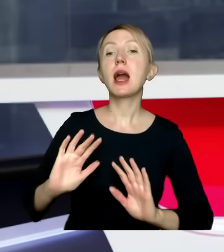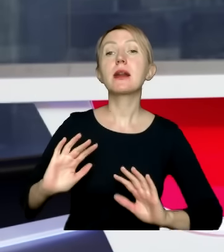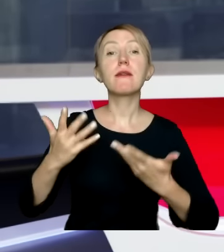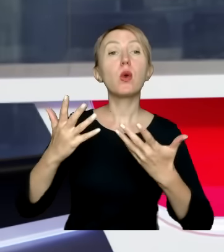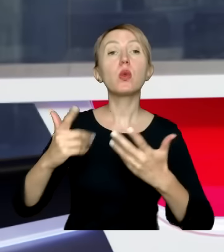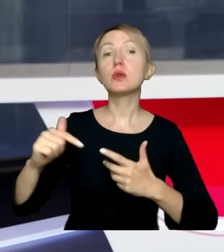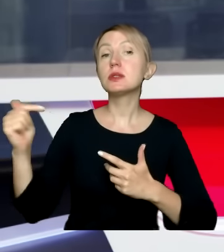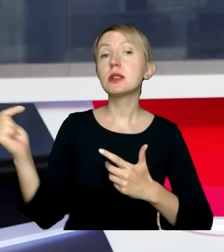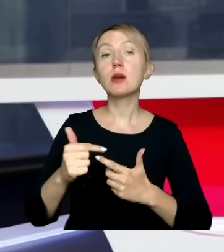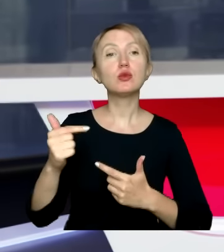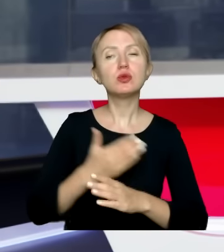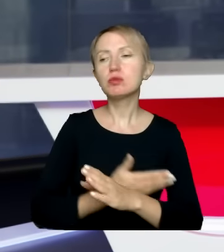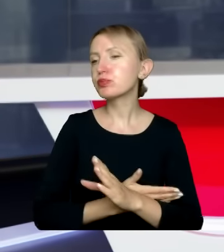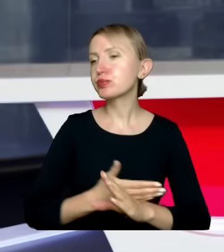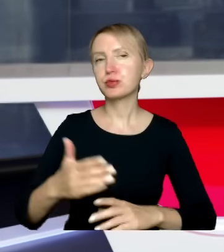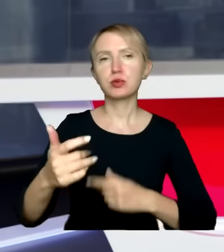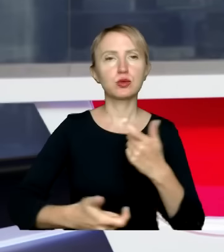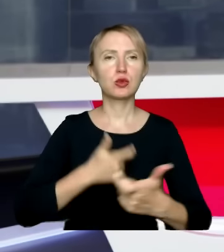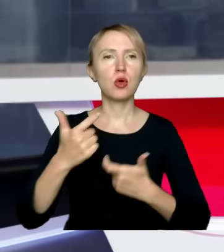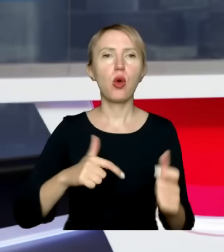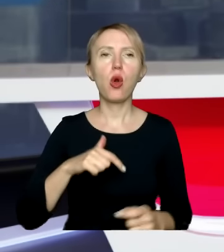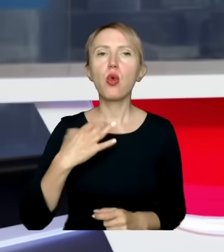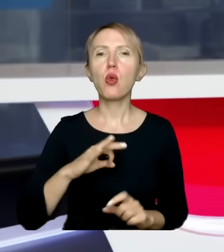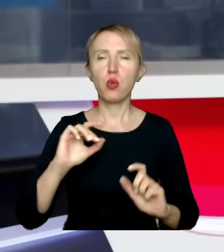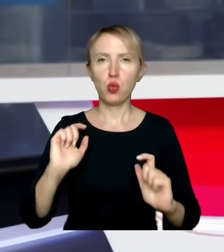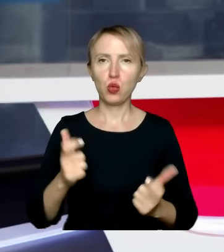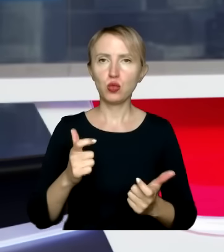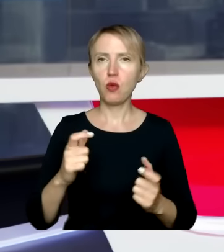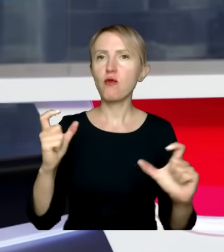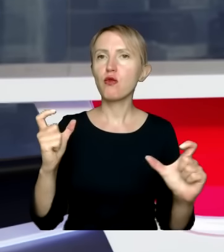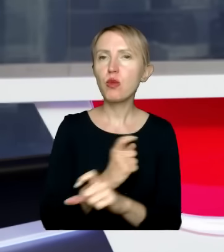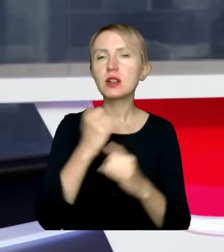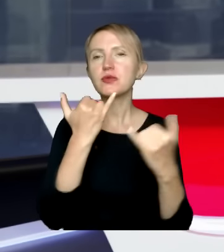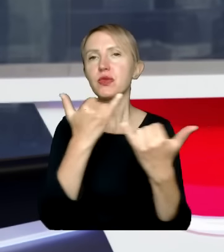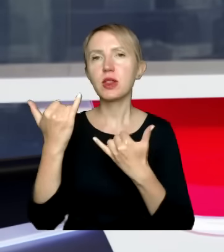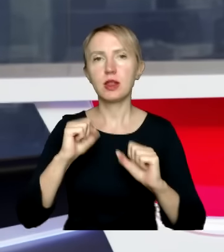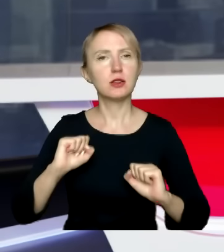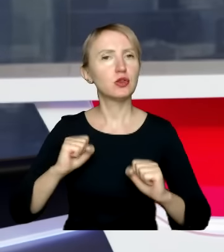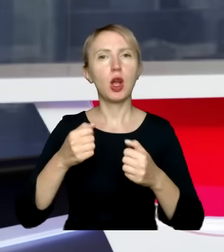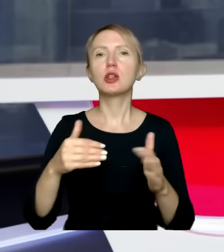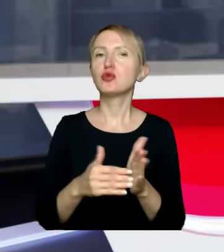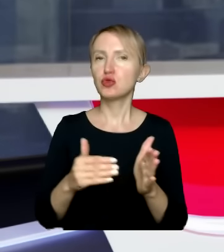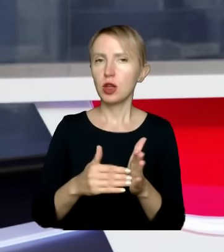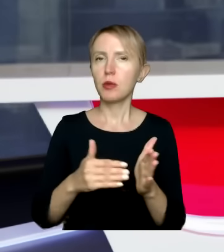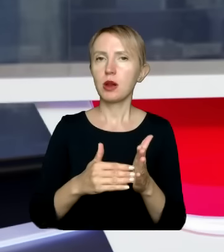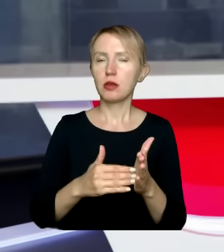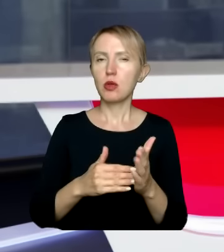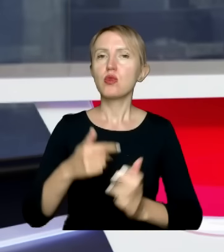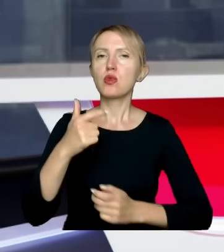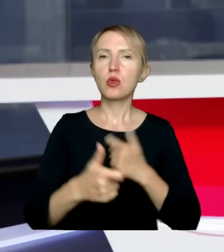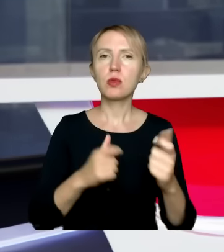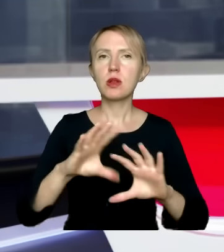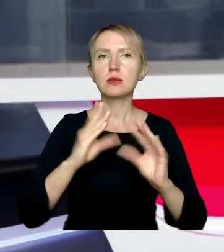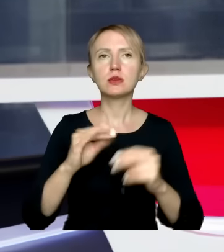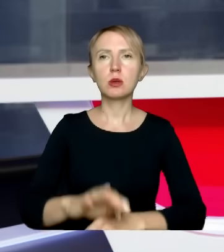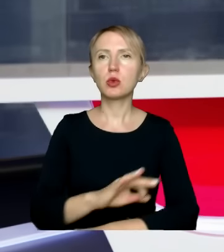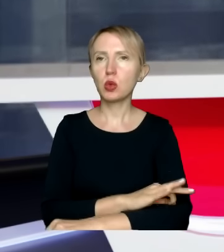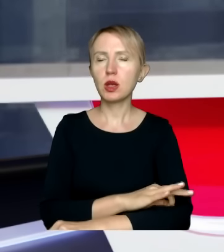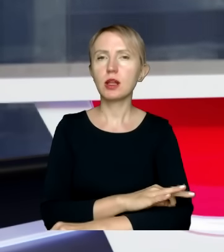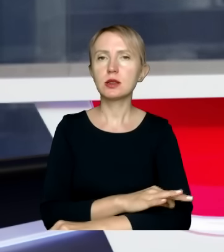postępować do przodu i niezależnie od tego czy cokolwiek się w państwie innego dzieje to trzeba właśnie prowadzić te wszystkie projekty które mają